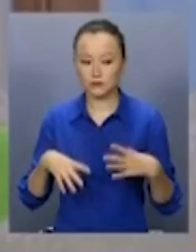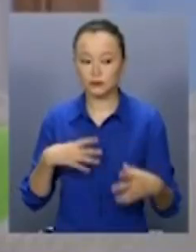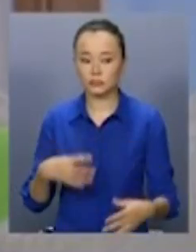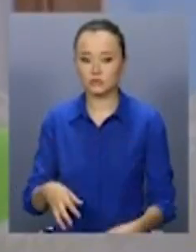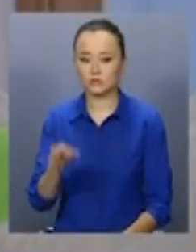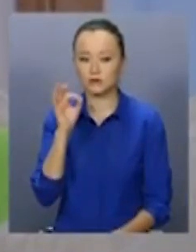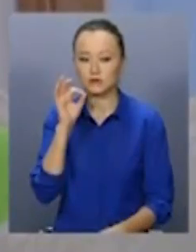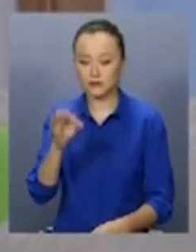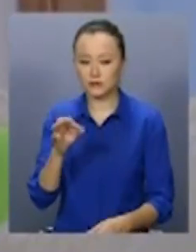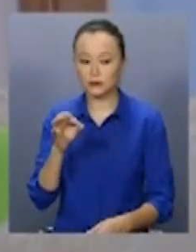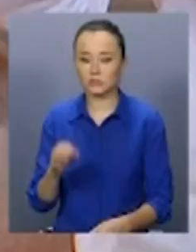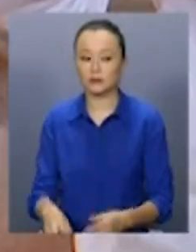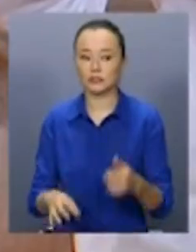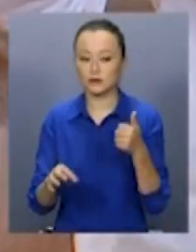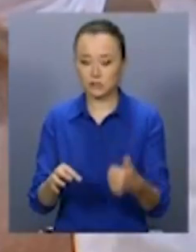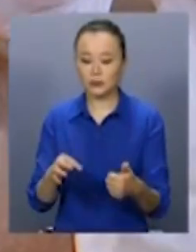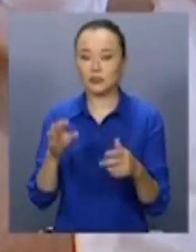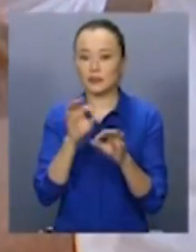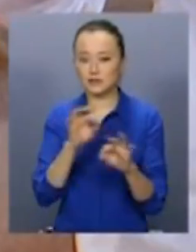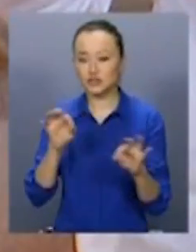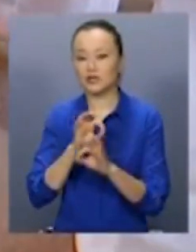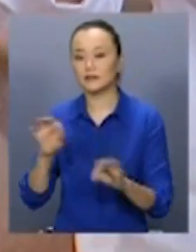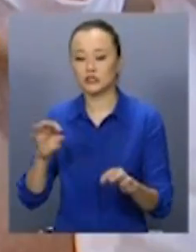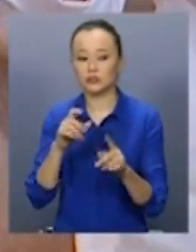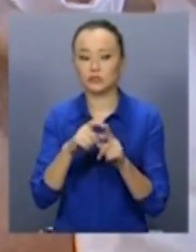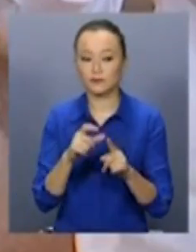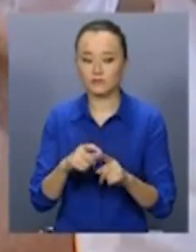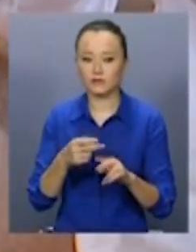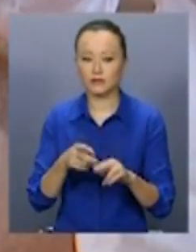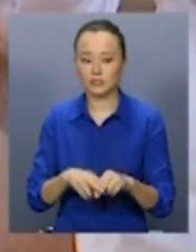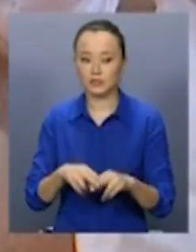деген. Мынау да керемет деген. Енді